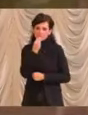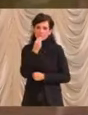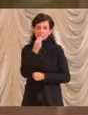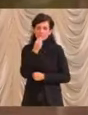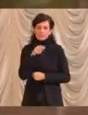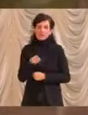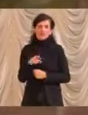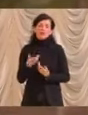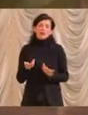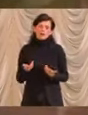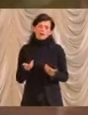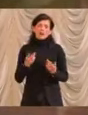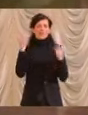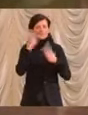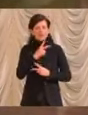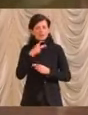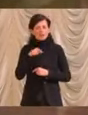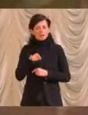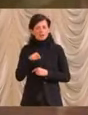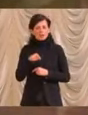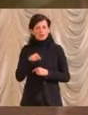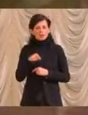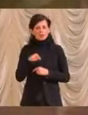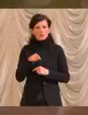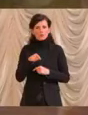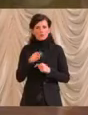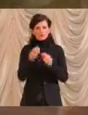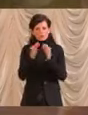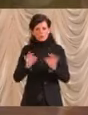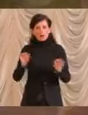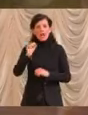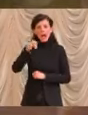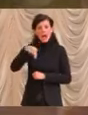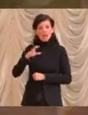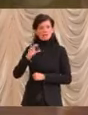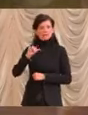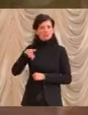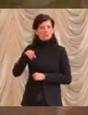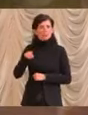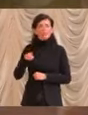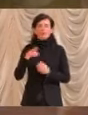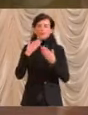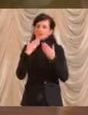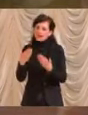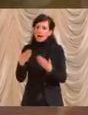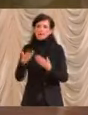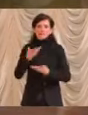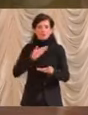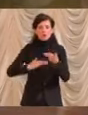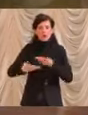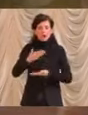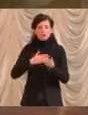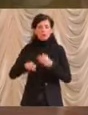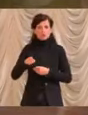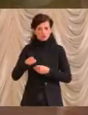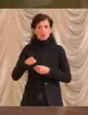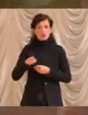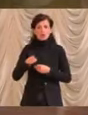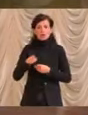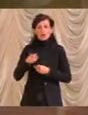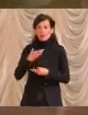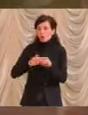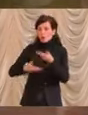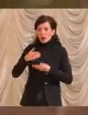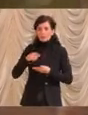ringraziare per questo l'ANCI, per la disponibilità, la collaborazione e il metodo più rapido per far